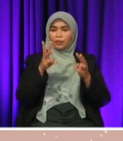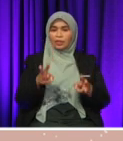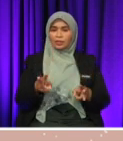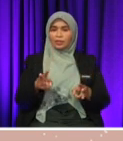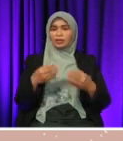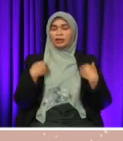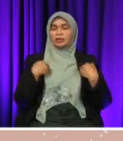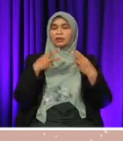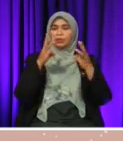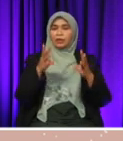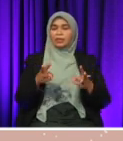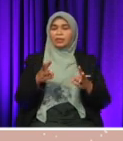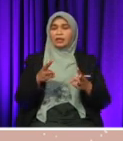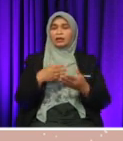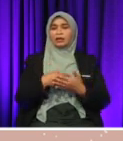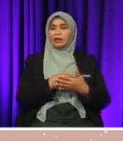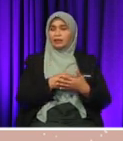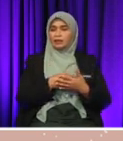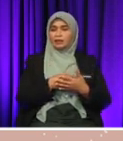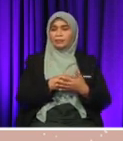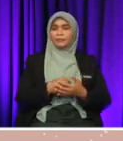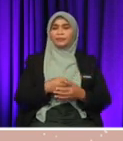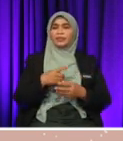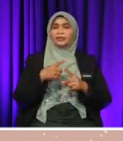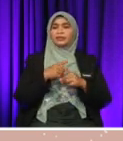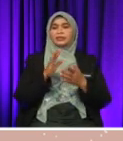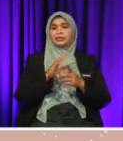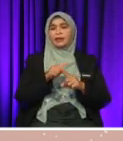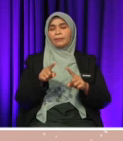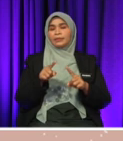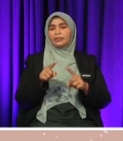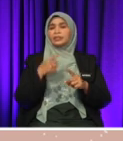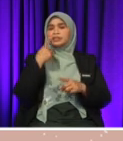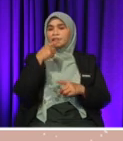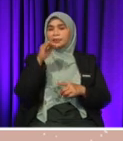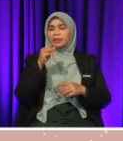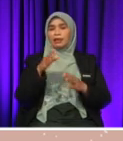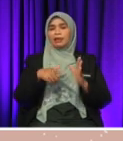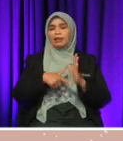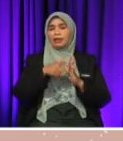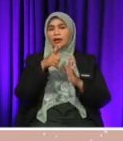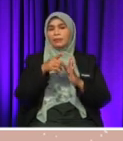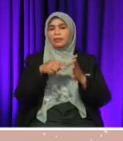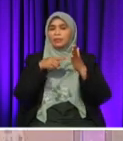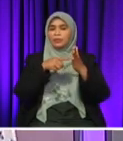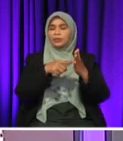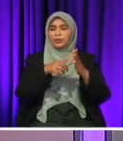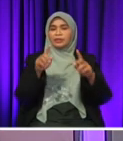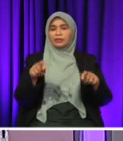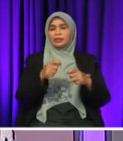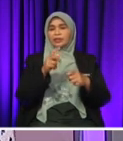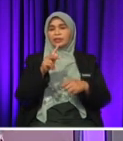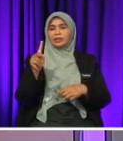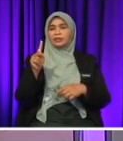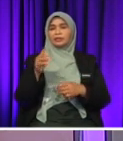ibu dan watak anak murid-murid tetapi Siapakah yang lebih menonjol tindakannya jadi kita